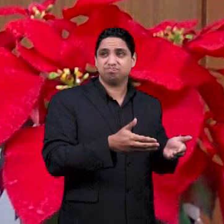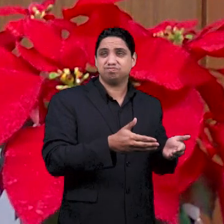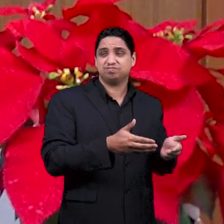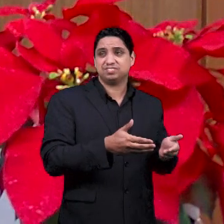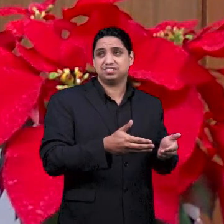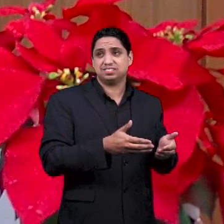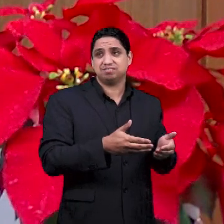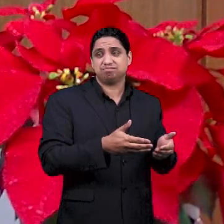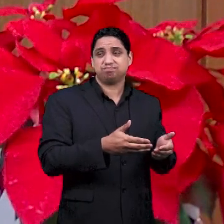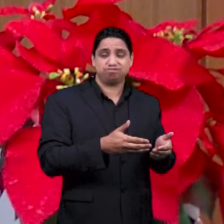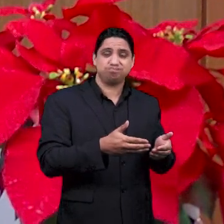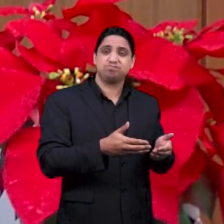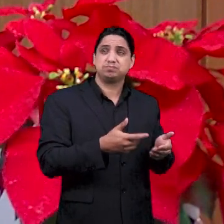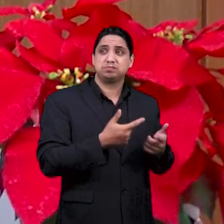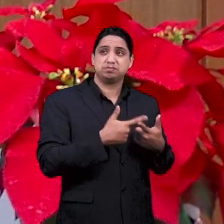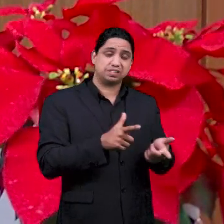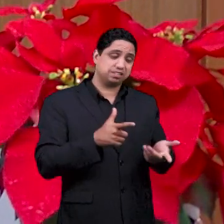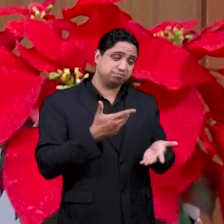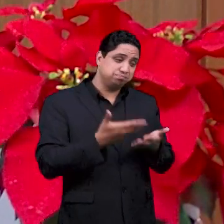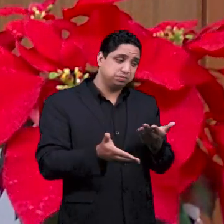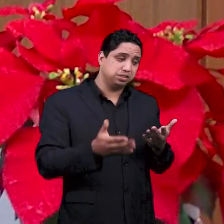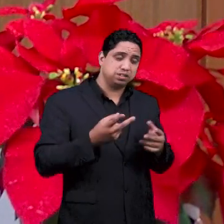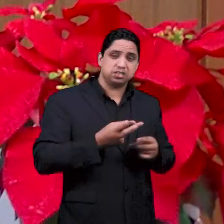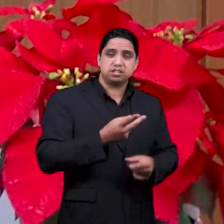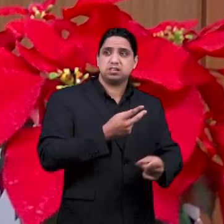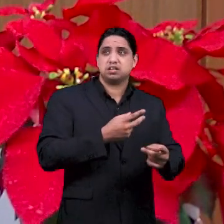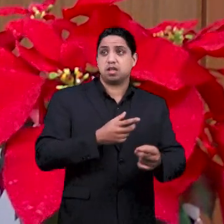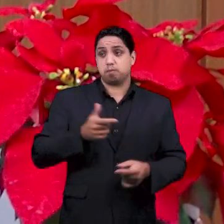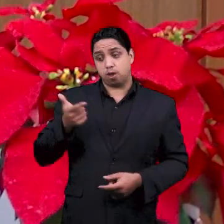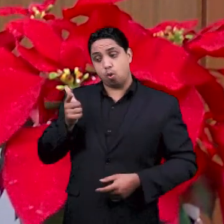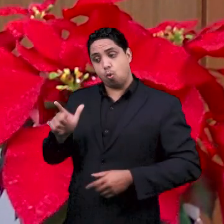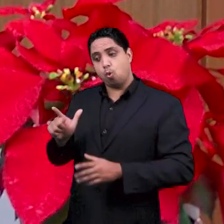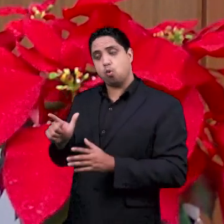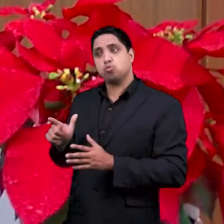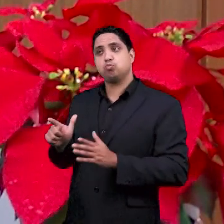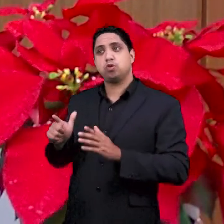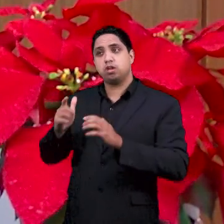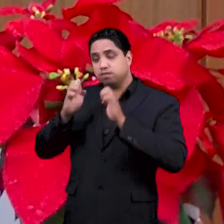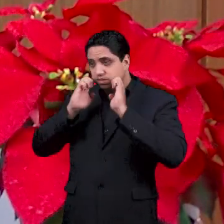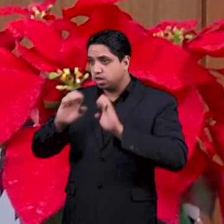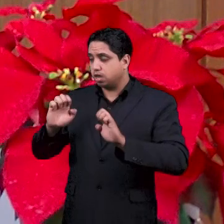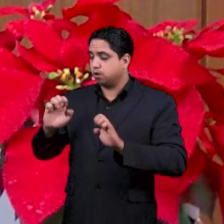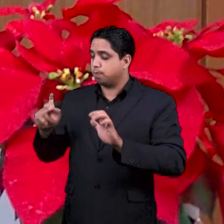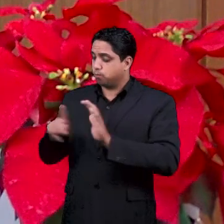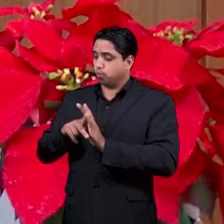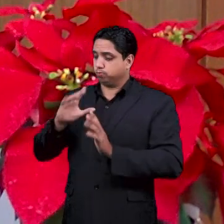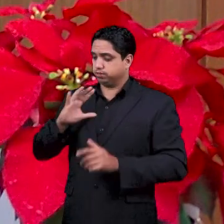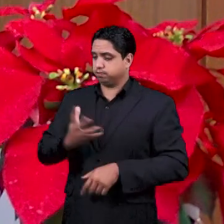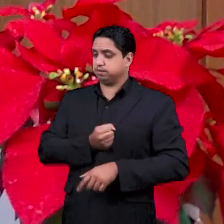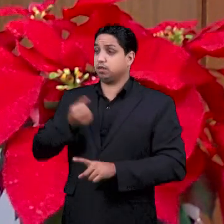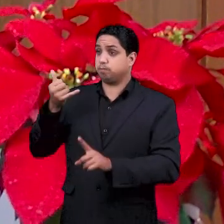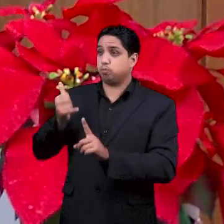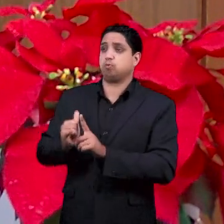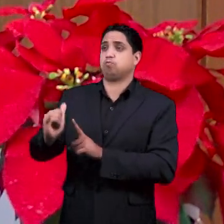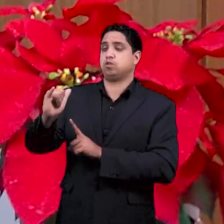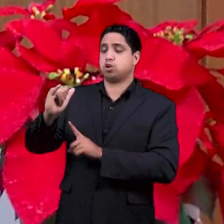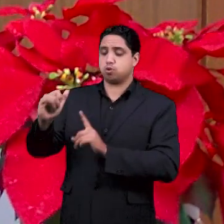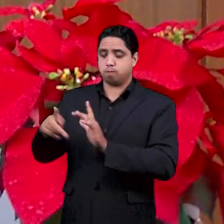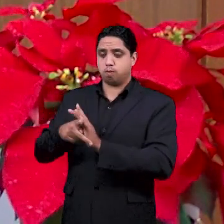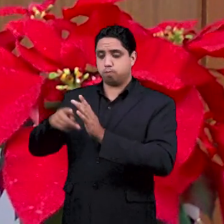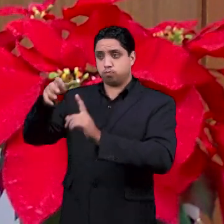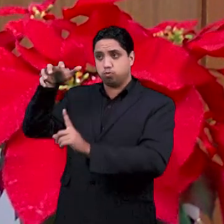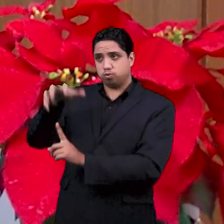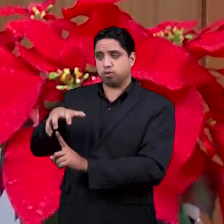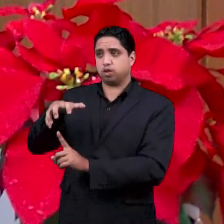христианства, которое уже не имеет связи с вечностью, от